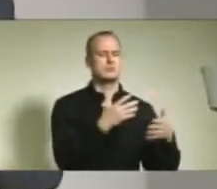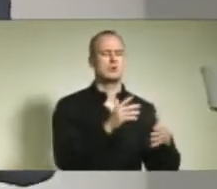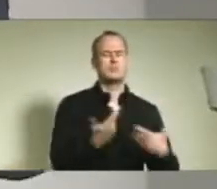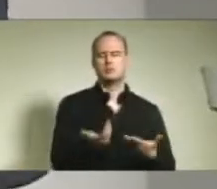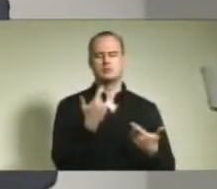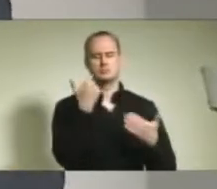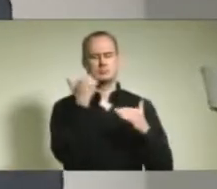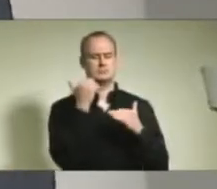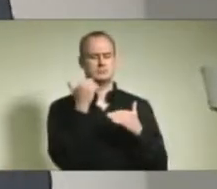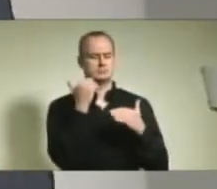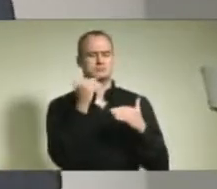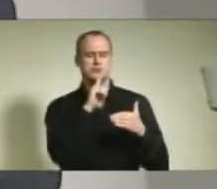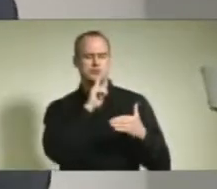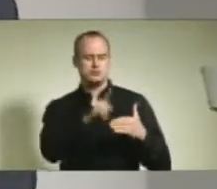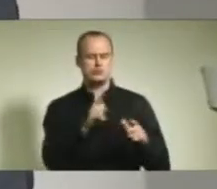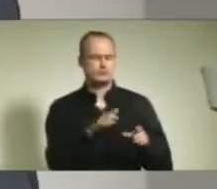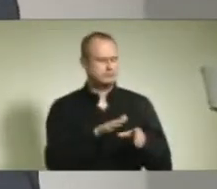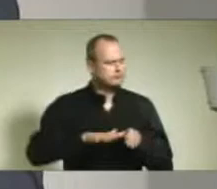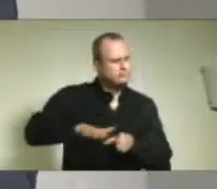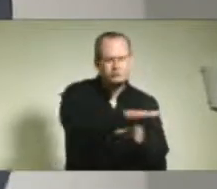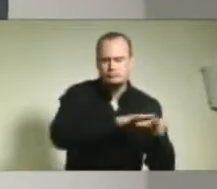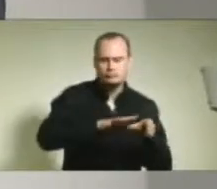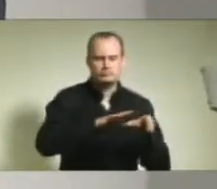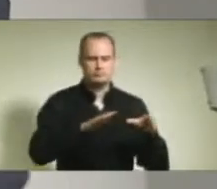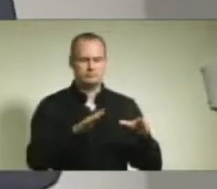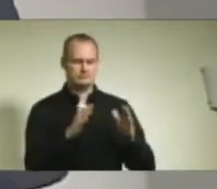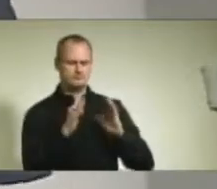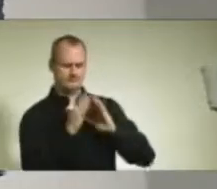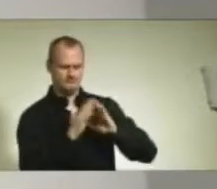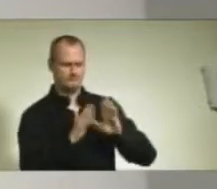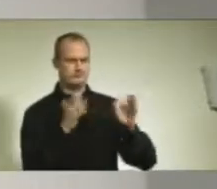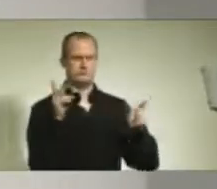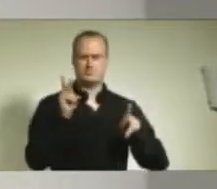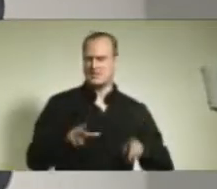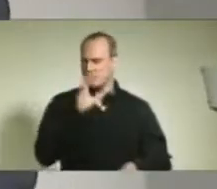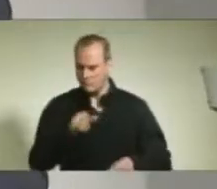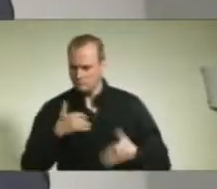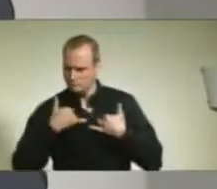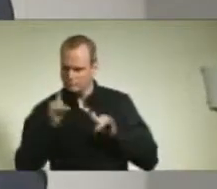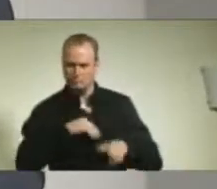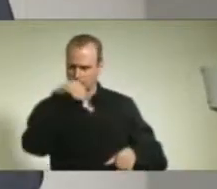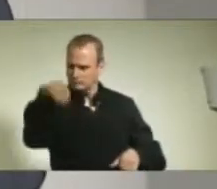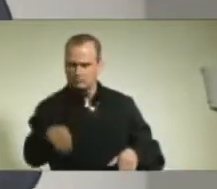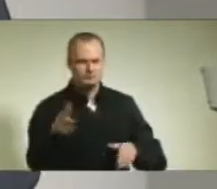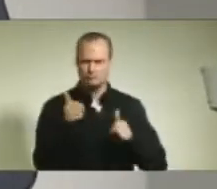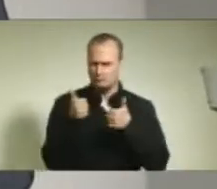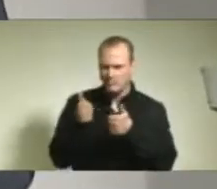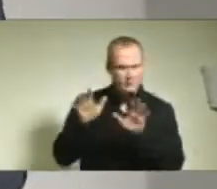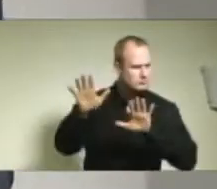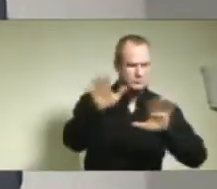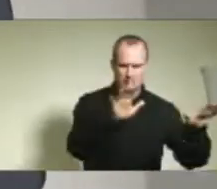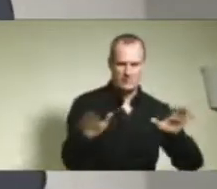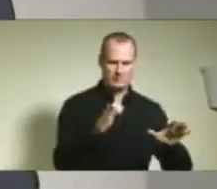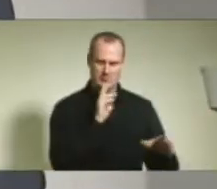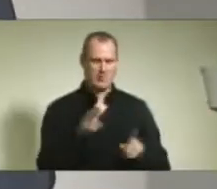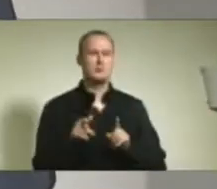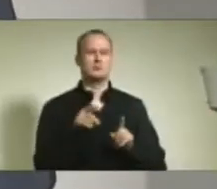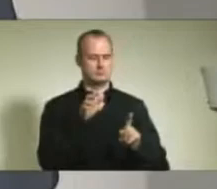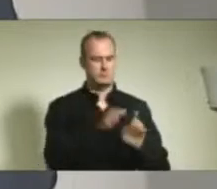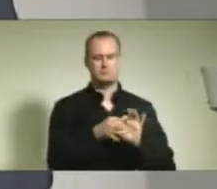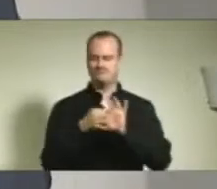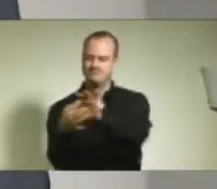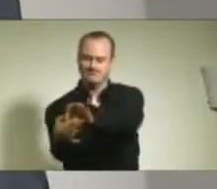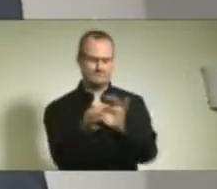la sécurité au niveau de quartier, vérifier les personnes âgées, leur situation, dont être vraiment un lien avec